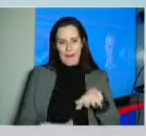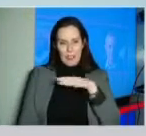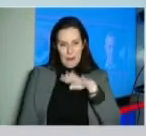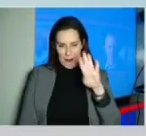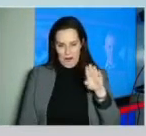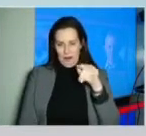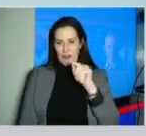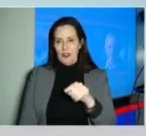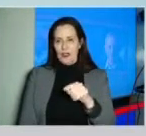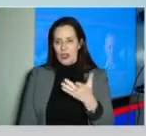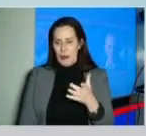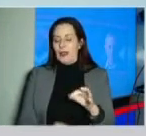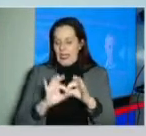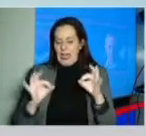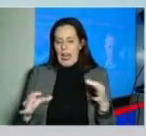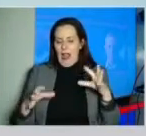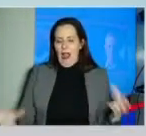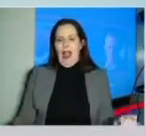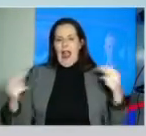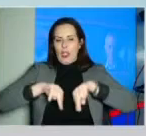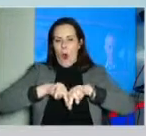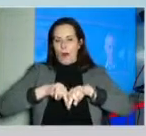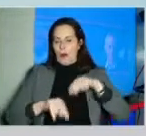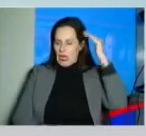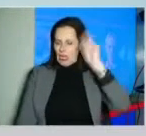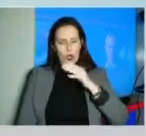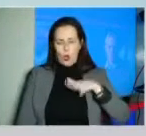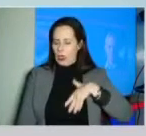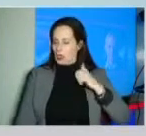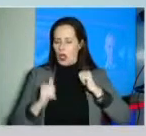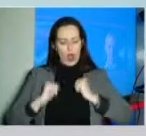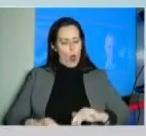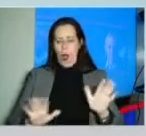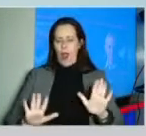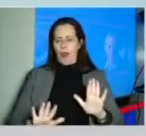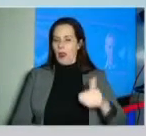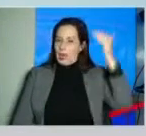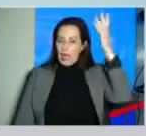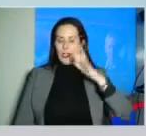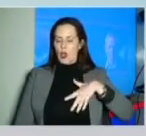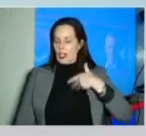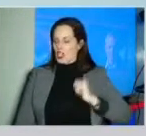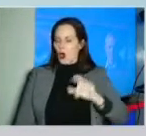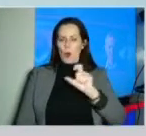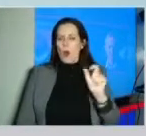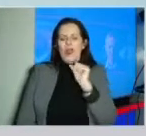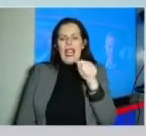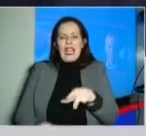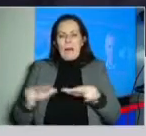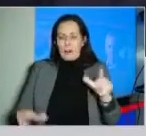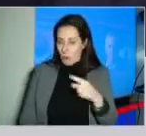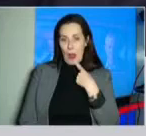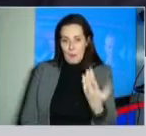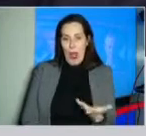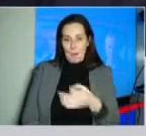נתניהו ומשם יצא לדרך בעצם הייחוד הזה ראית שגנץ לא מרגיש בנוח עם סוג כזה של קפיין עם סוג כזה של מילים הוא לא רצה להגיע למקום הזה הוא גם אמר